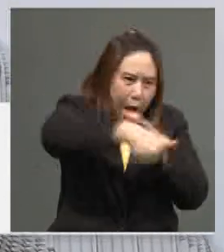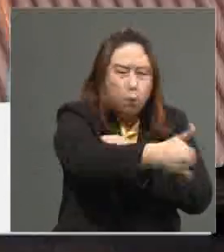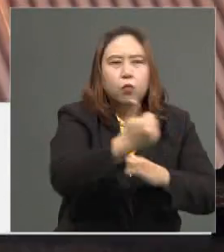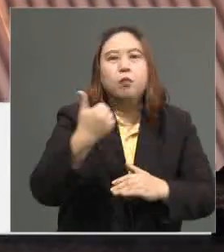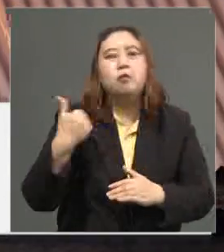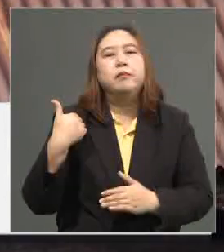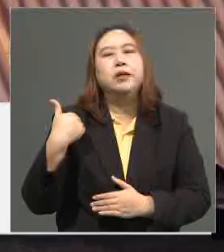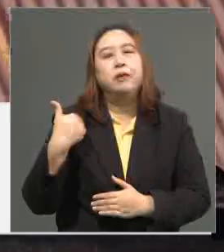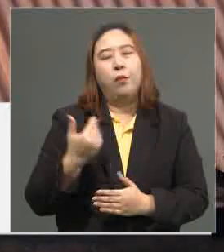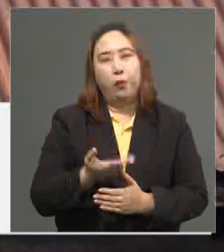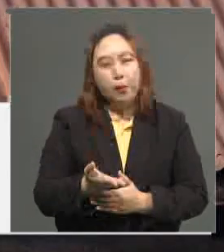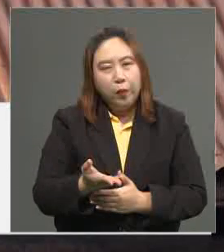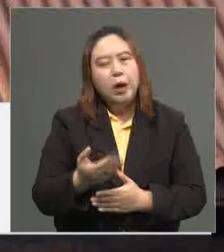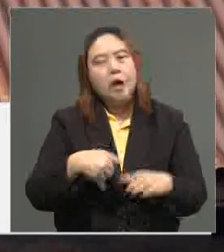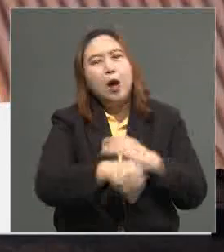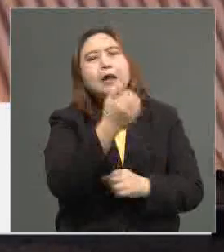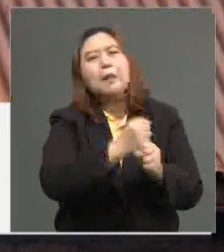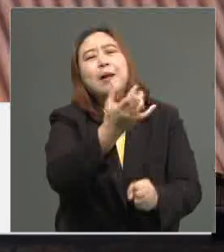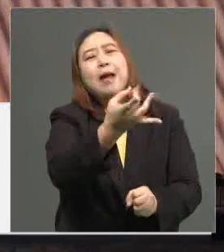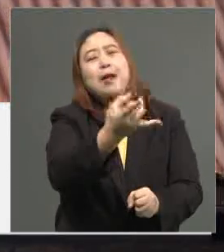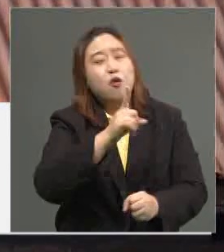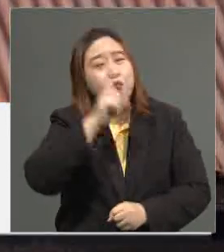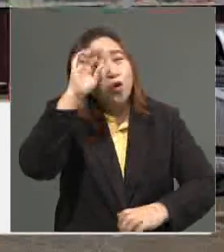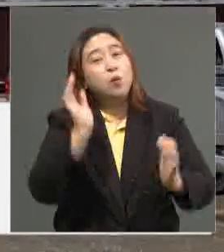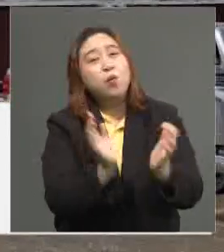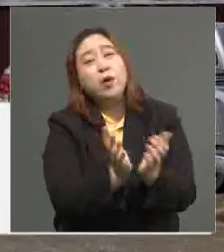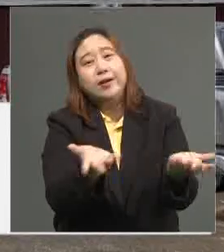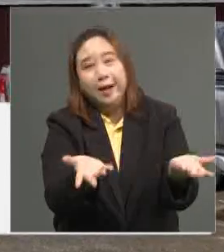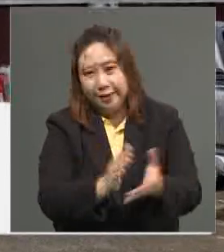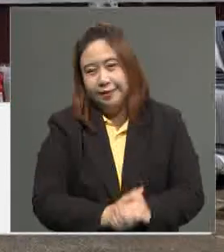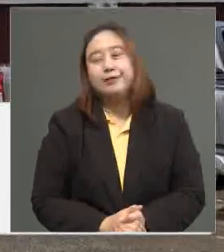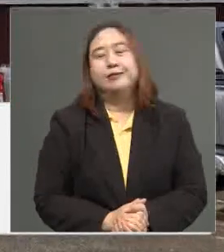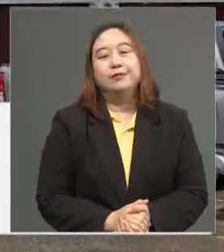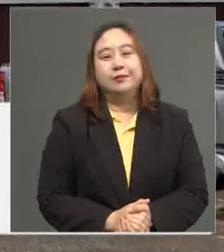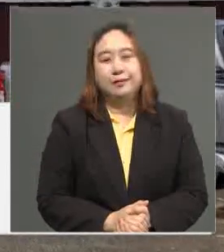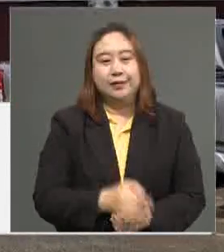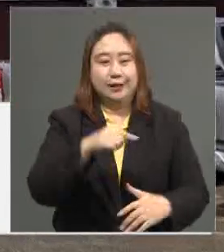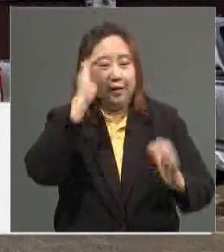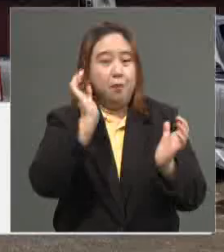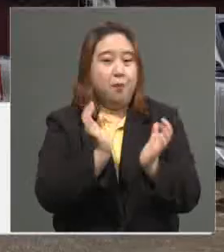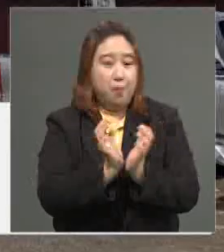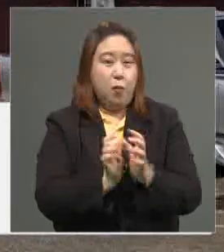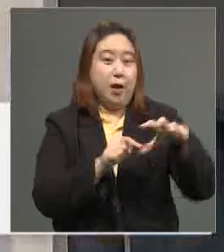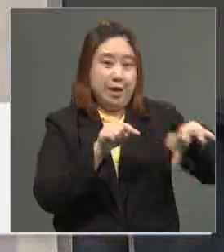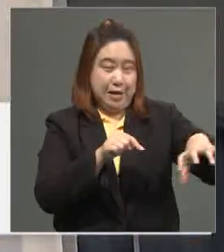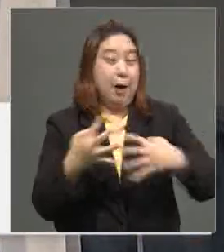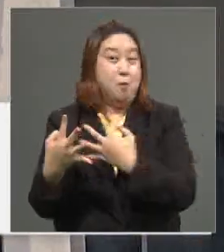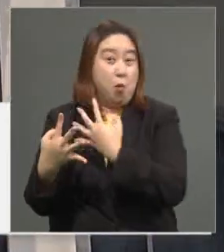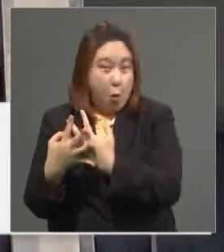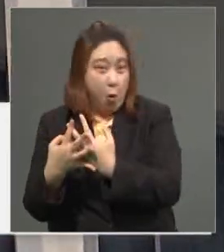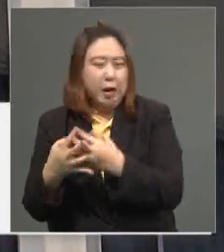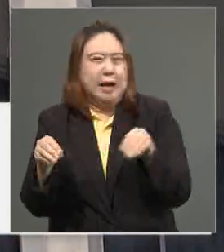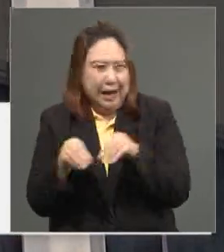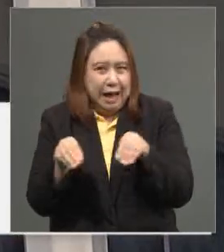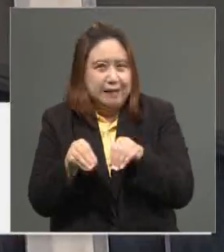ฮะไปโรงพักด้วยนะไปแจ้งความหรือว่ายังไงฮะคืออ่าสถานที่ของสถานกับกงขเมันมันอยู่ใกล้กัน